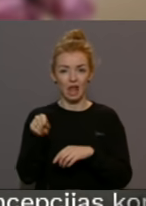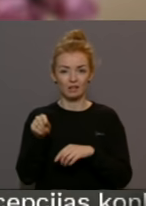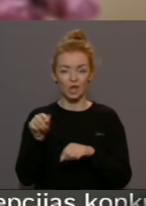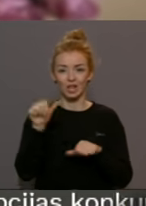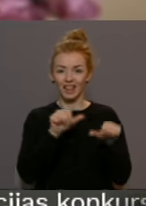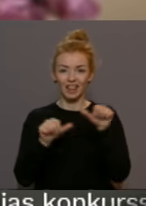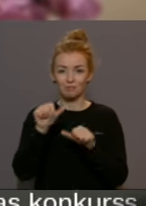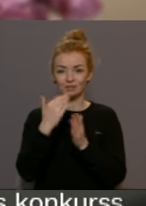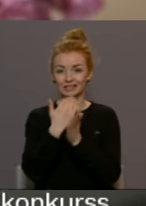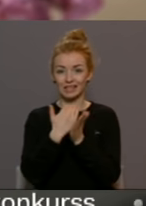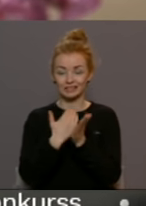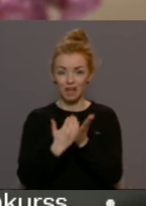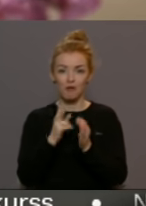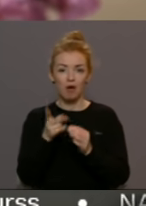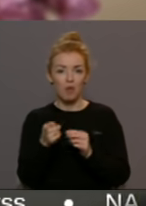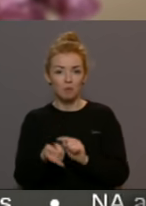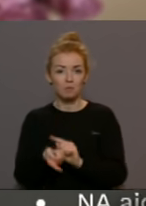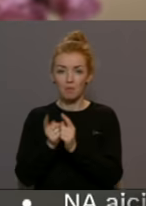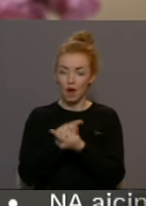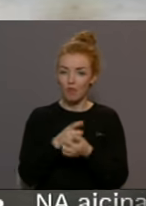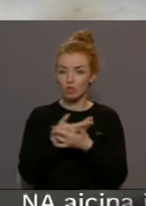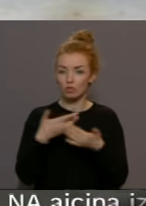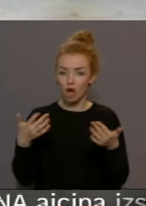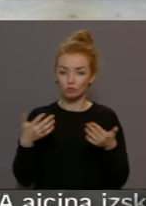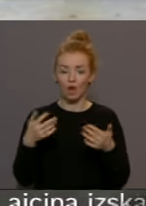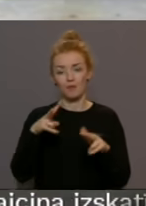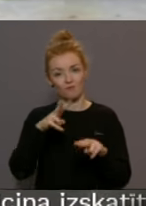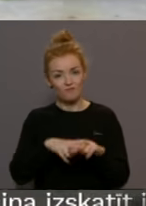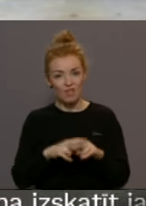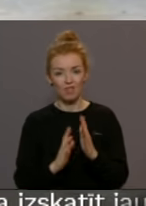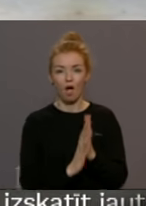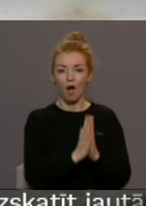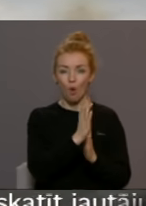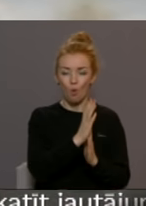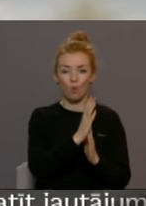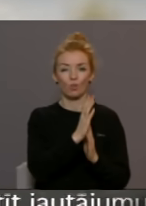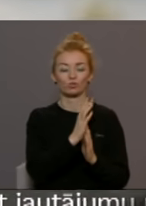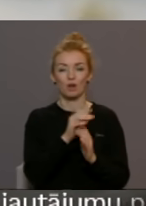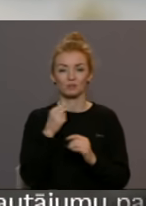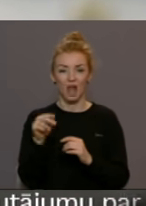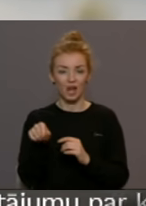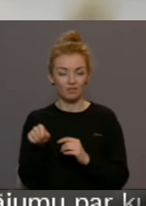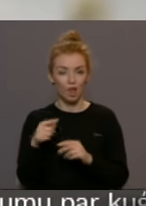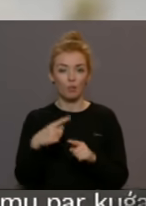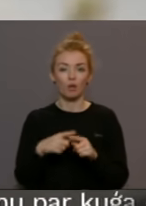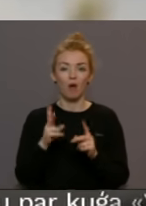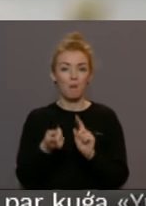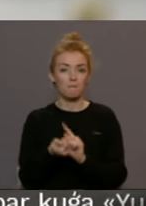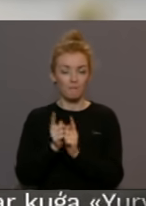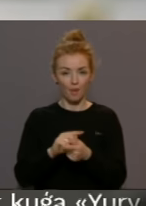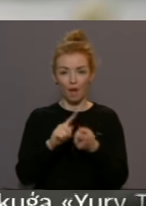ķīmisko sastāvu, to, kā tas mainās dažādās vietās augušām zalktenēm, kā tas mainās atkarībā